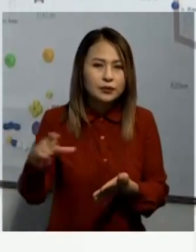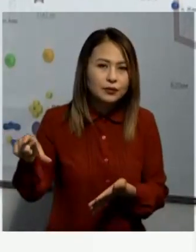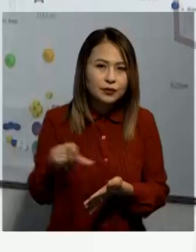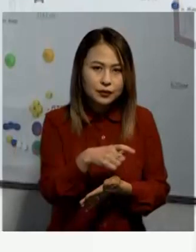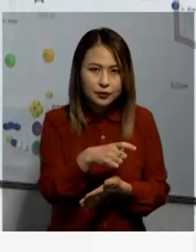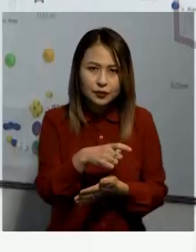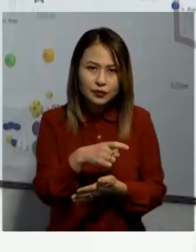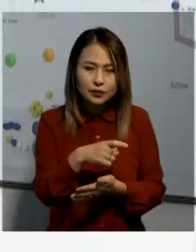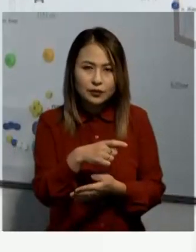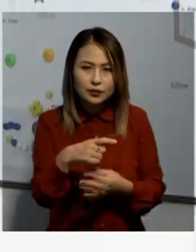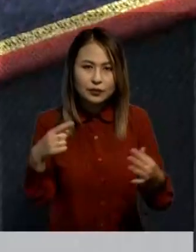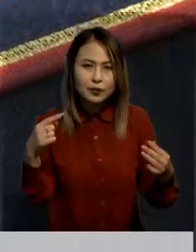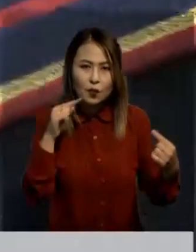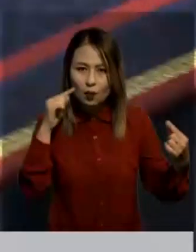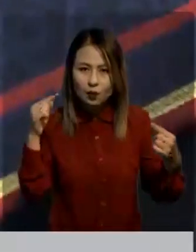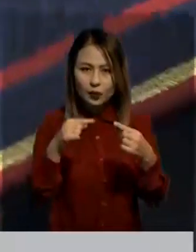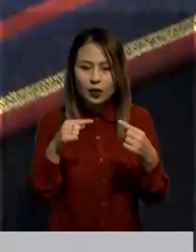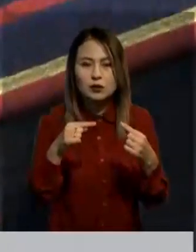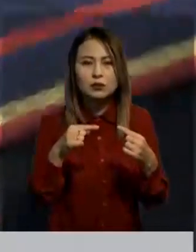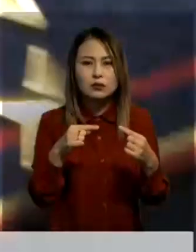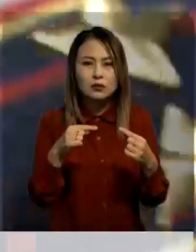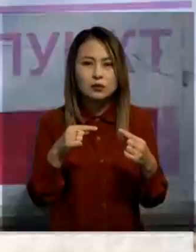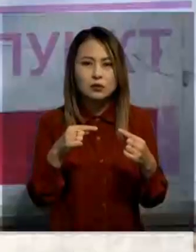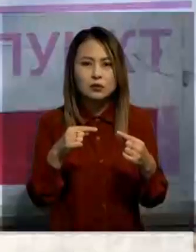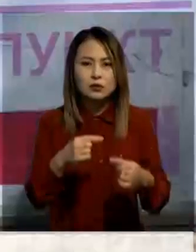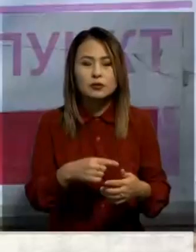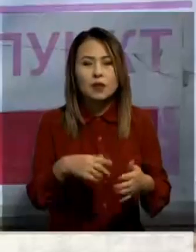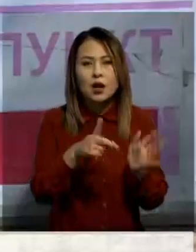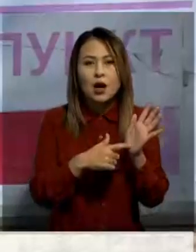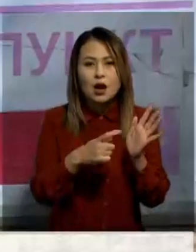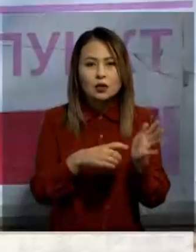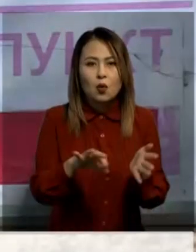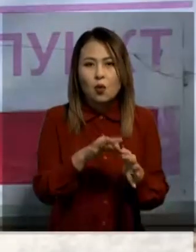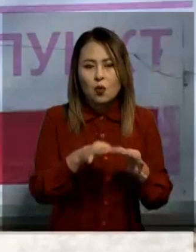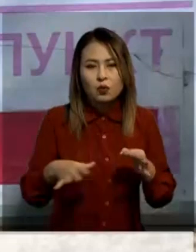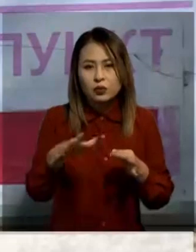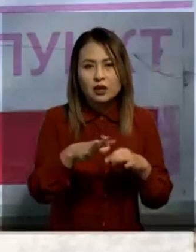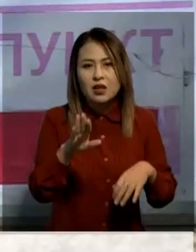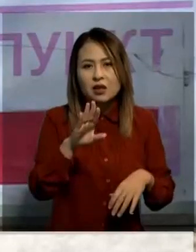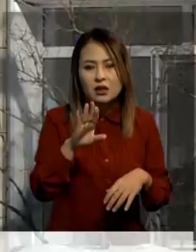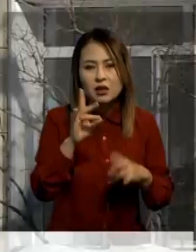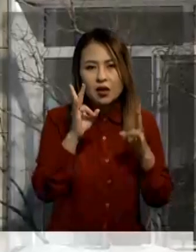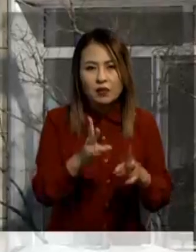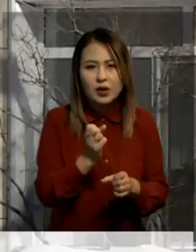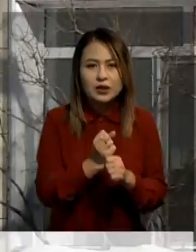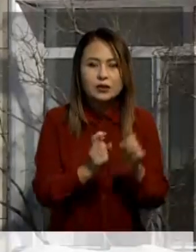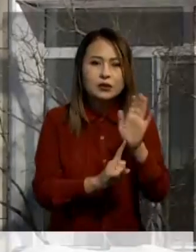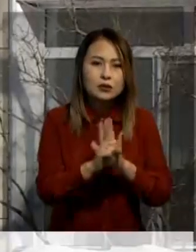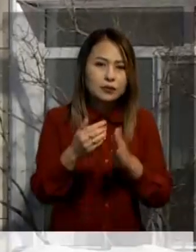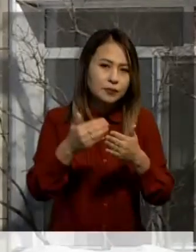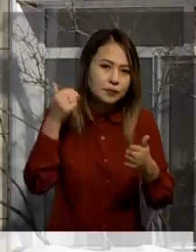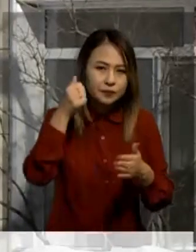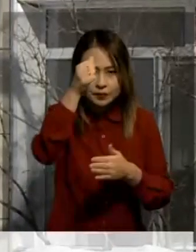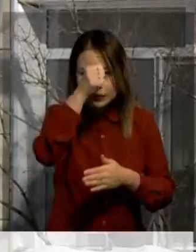автожолдарында негізі қарсы бағытқа шығумен жүру жылдамдығын сақтамау. Қарағанды облысының травматологиялық ауруханасына өткен айдың басында 44